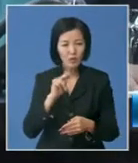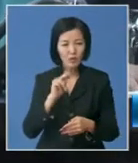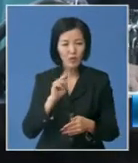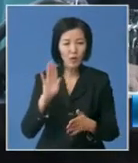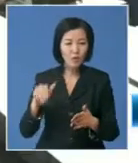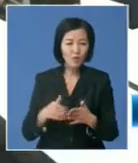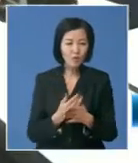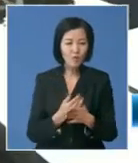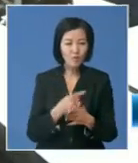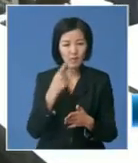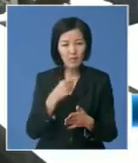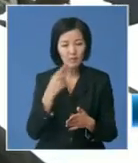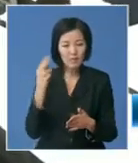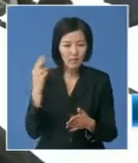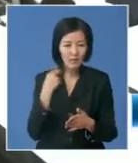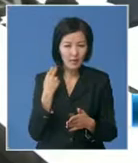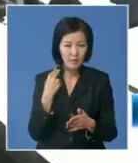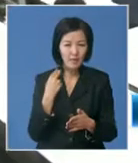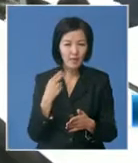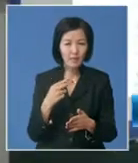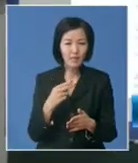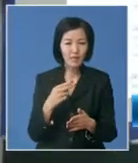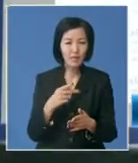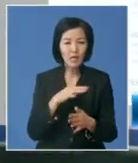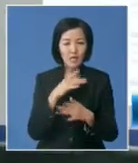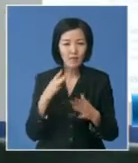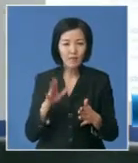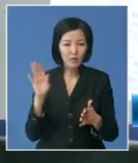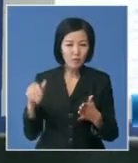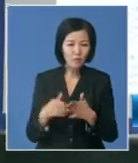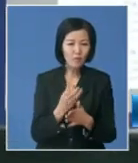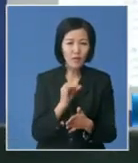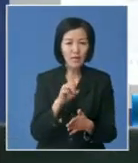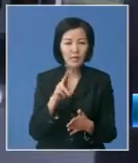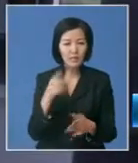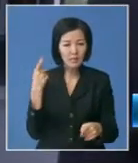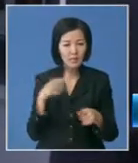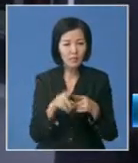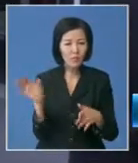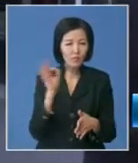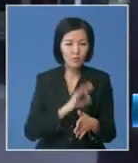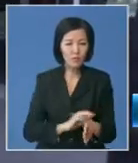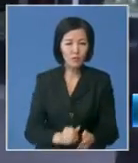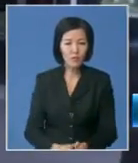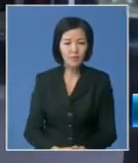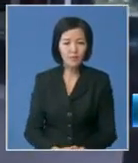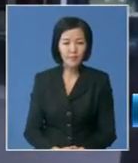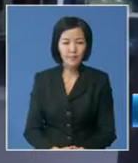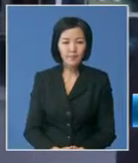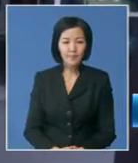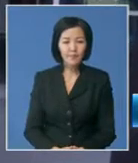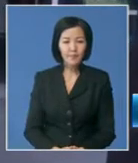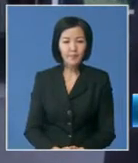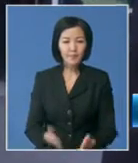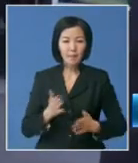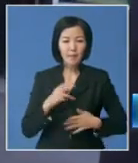несколькими языками и практически над и со многими новейшими айти технологиями рухани жонглер шам образом она вытерла то